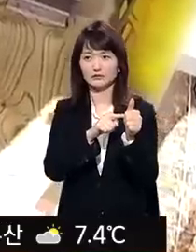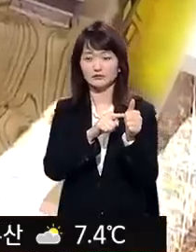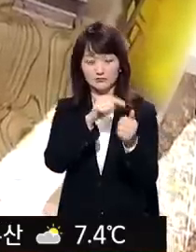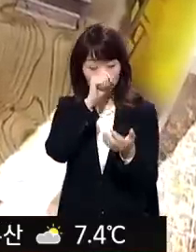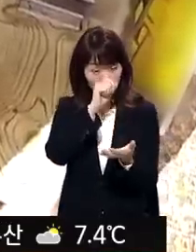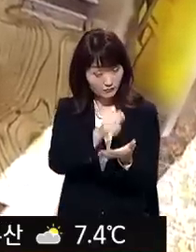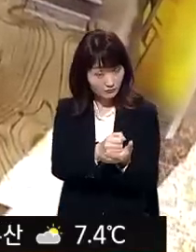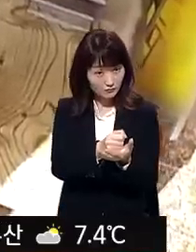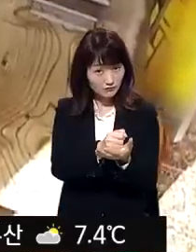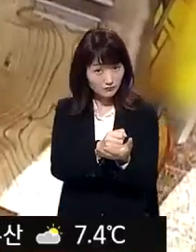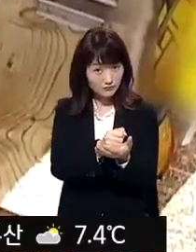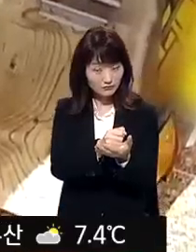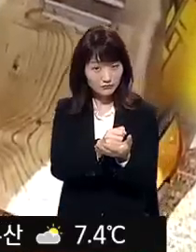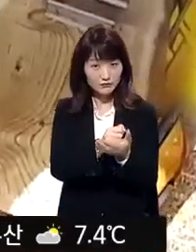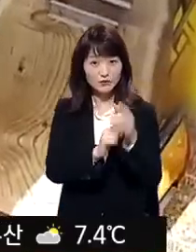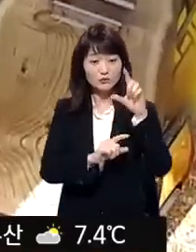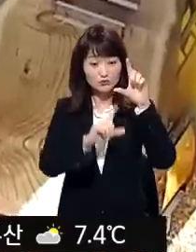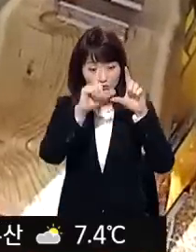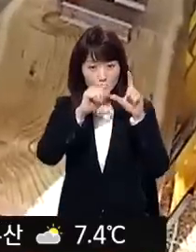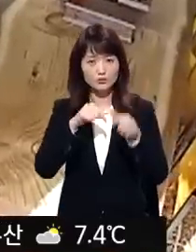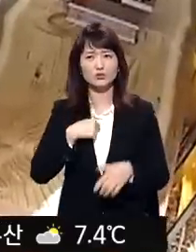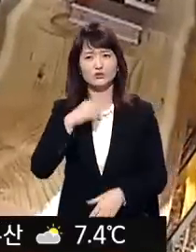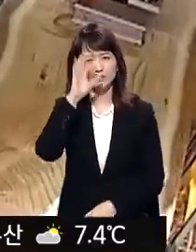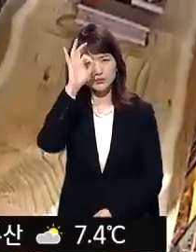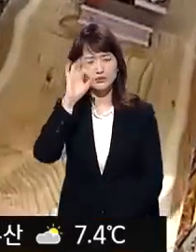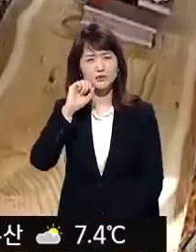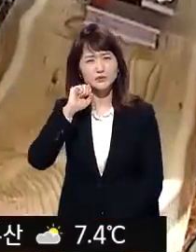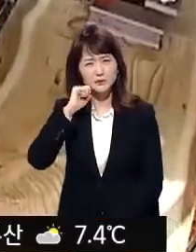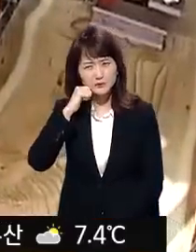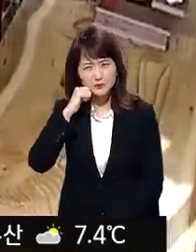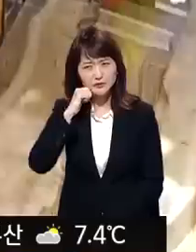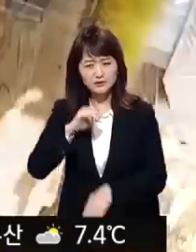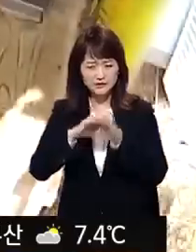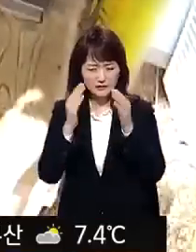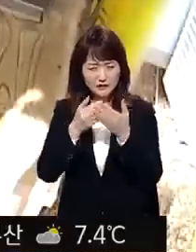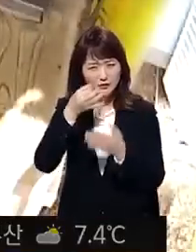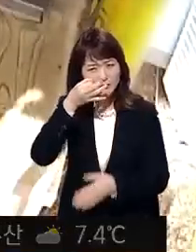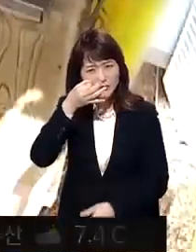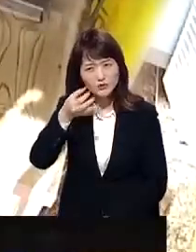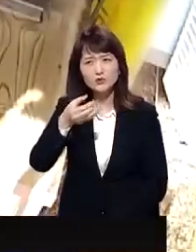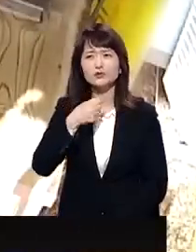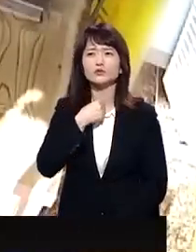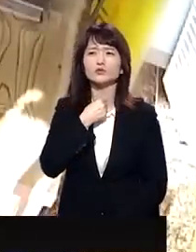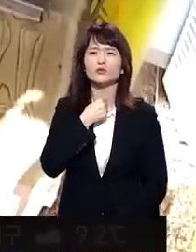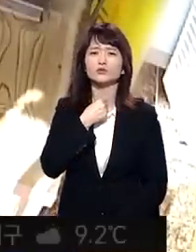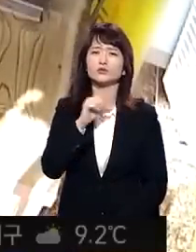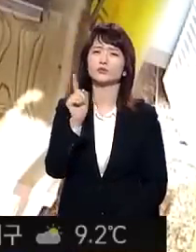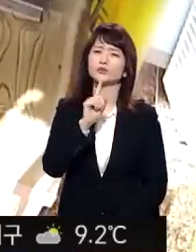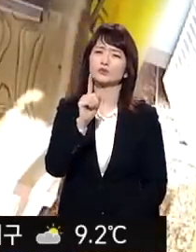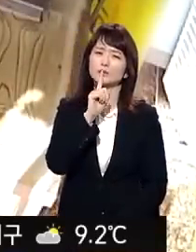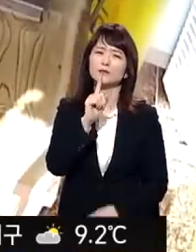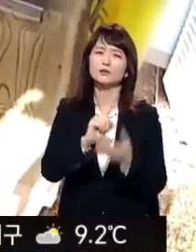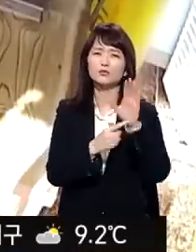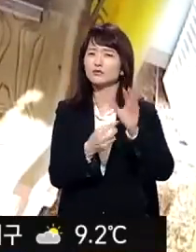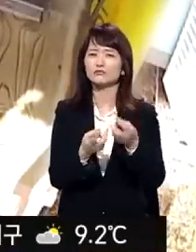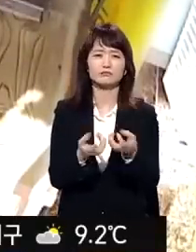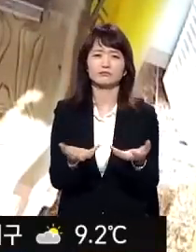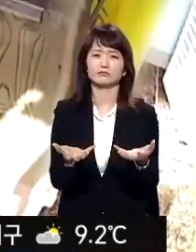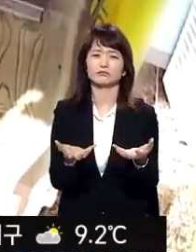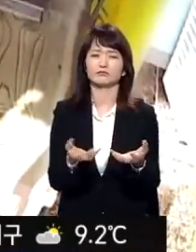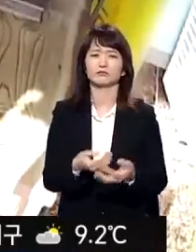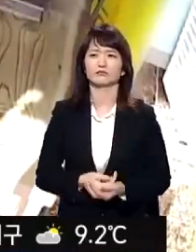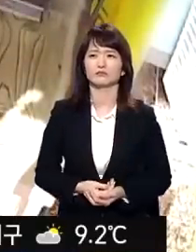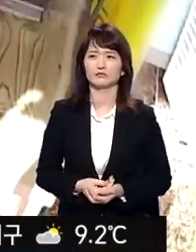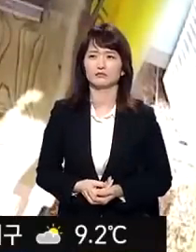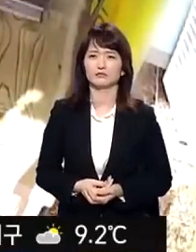멀쩡하게 생겼어. 자, 진짜 혼자 보기 아까워서 그냥 다 보여드리고 싶은데 이거 말로 참 표현할 방법이 없어요, 지금.